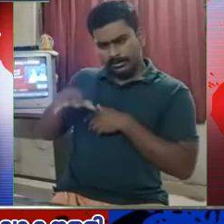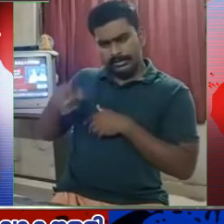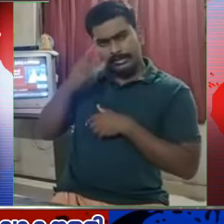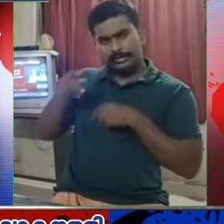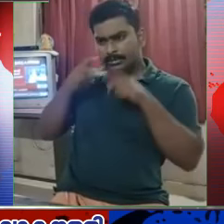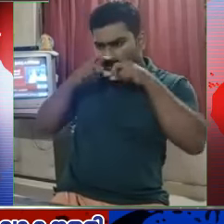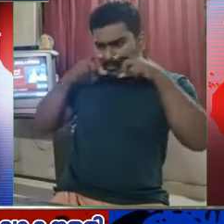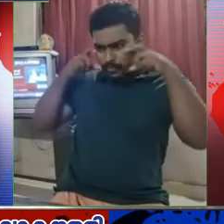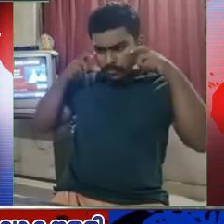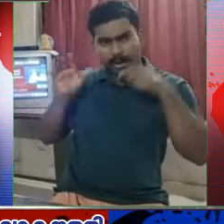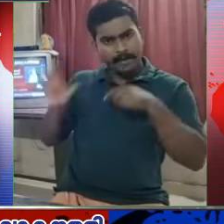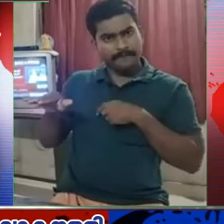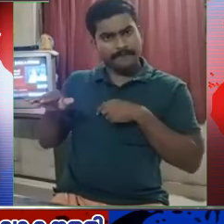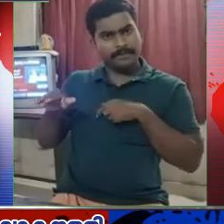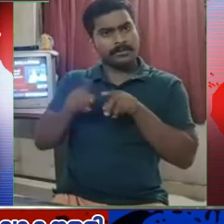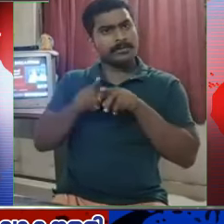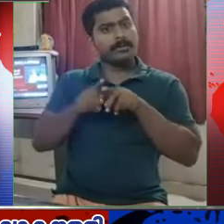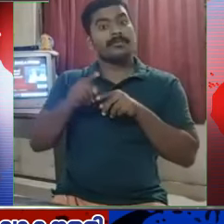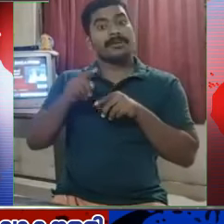അപ്പോൾ മറ്റുള്ളവർക്ക്